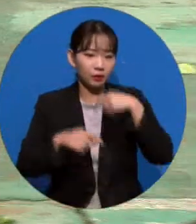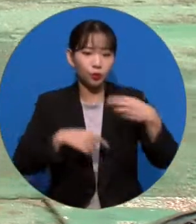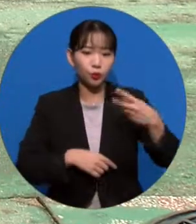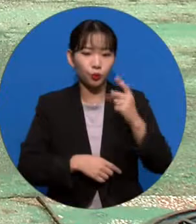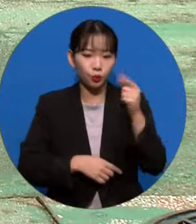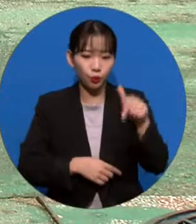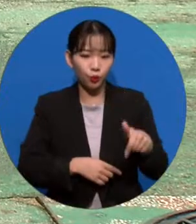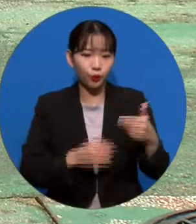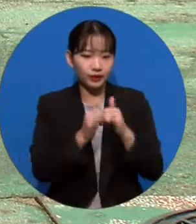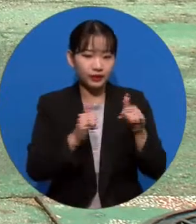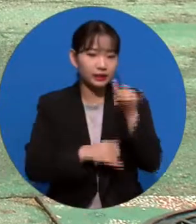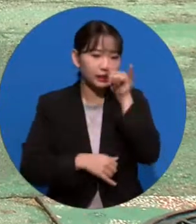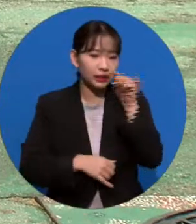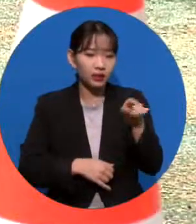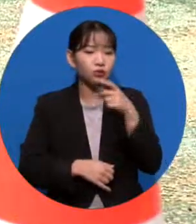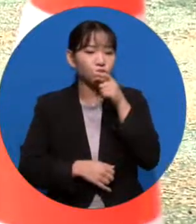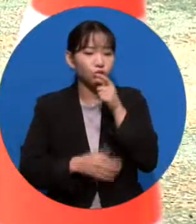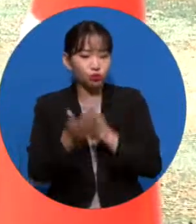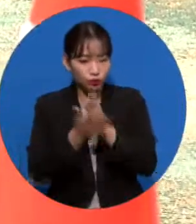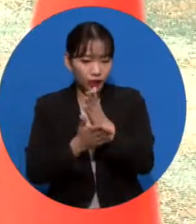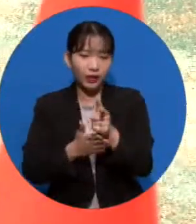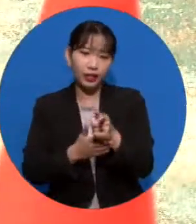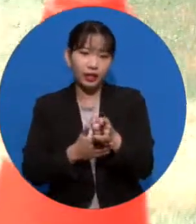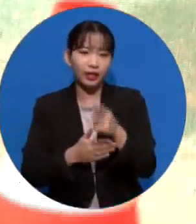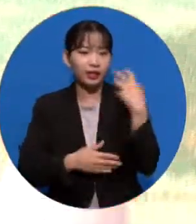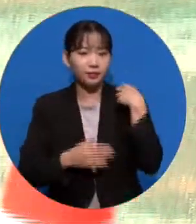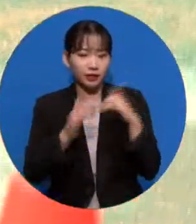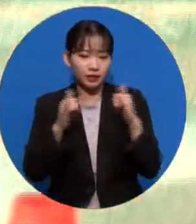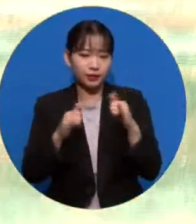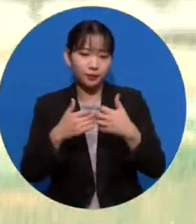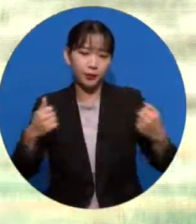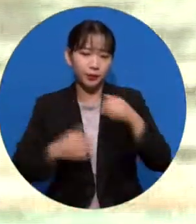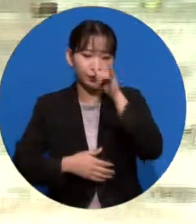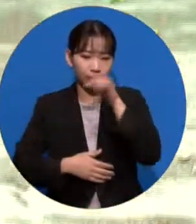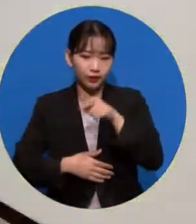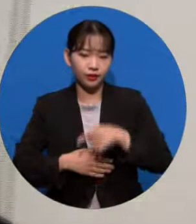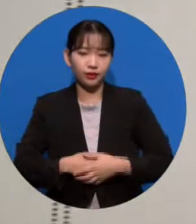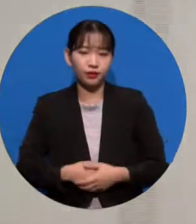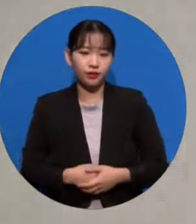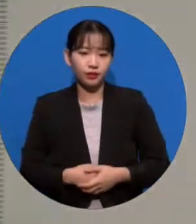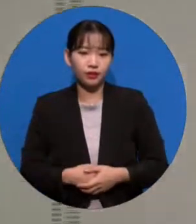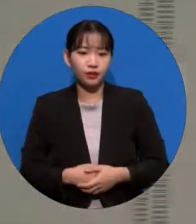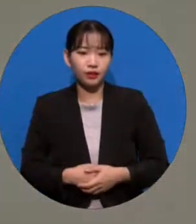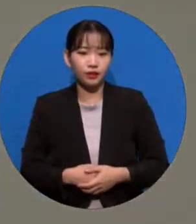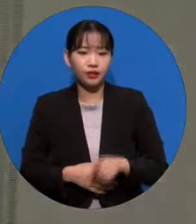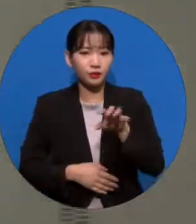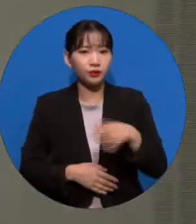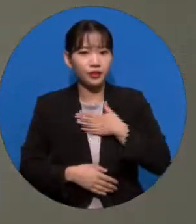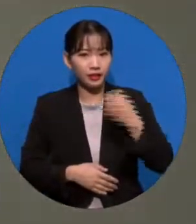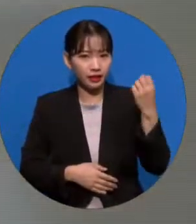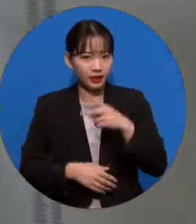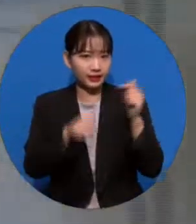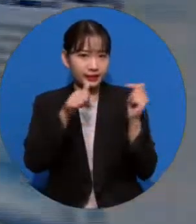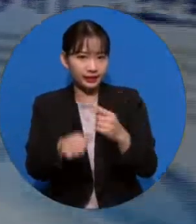있어가지고 네. 저희 이제 수도과에 저희 이제 담당 직원이 하고 있거든요. 제가 이제 요거는 다시 한번